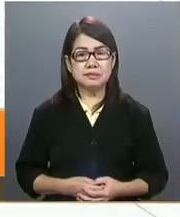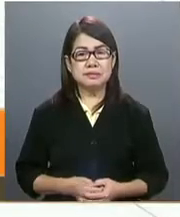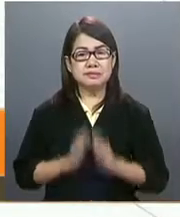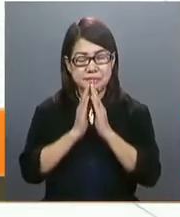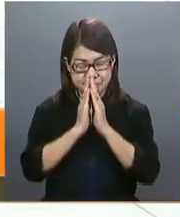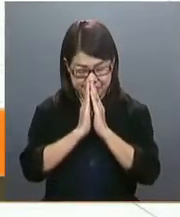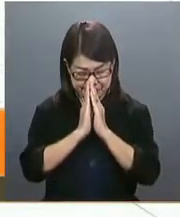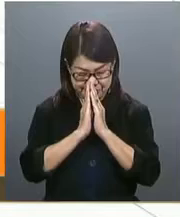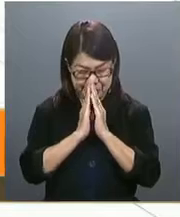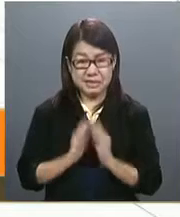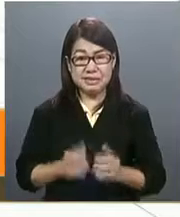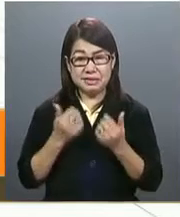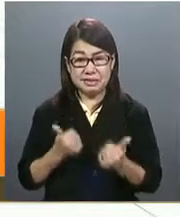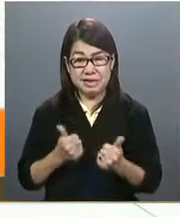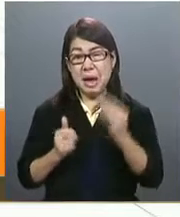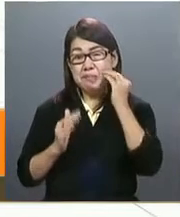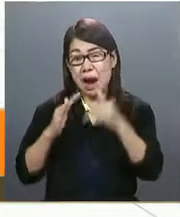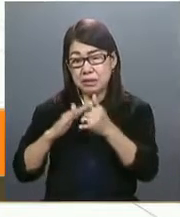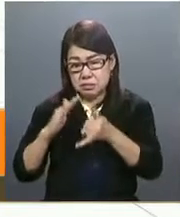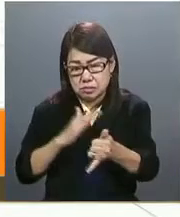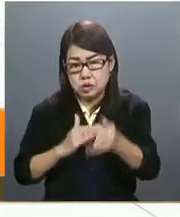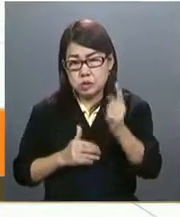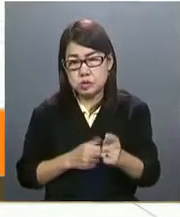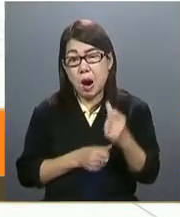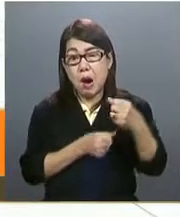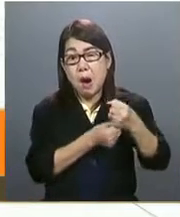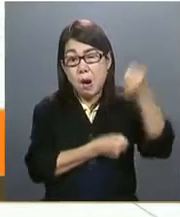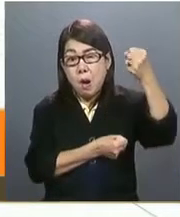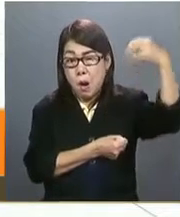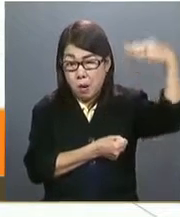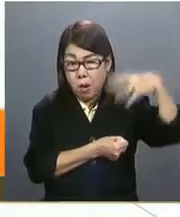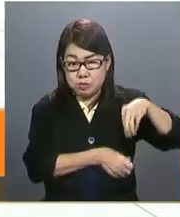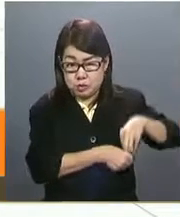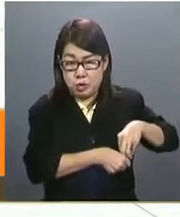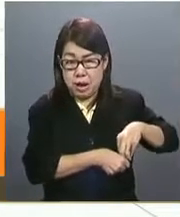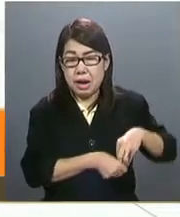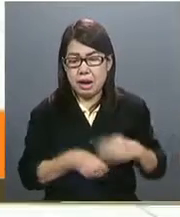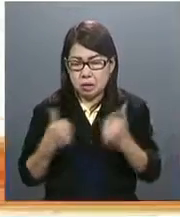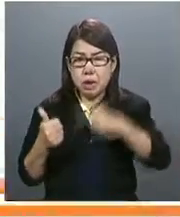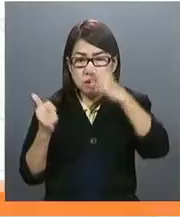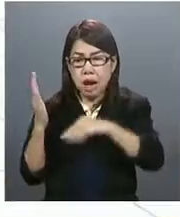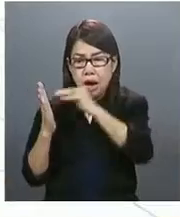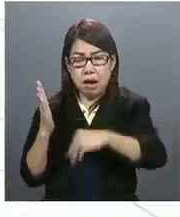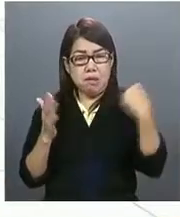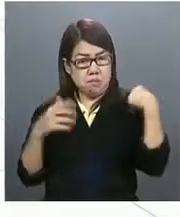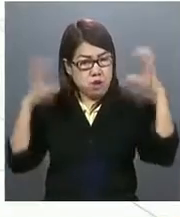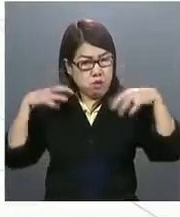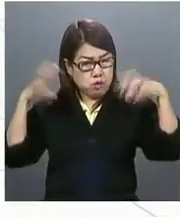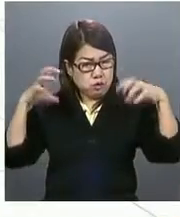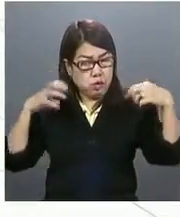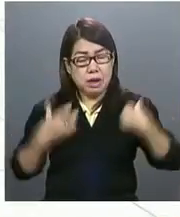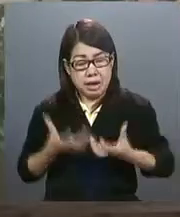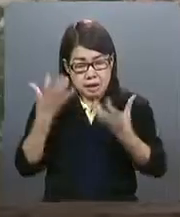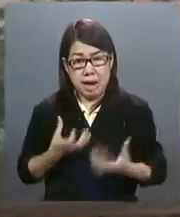สวัสดีค่ะระยะนี้ก่อนออกจากบ้านควรพกร่มหรือว่าอุปกรณ์การฝนติดตัวไปด้วยนะคะเพราะว่าในช่วงนี้ประเทศไทยนั้นยังคงมีฝนเพิ่มมากขึ้นและก็มีฝนตกหนักบาง